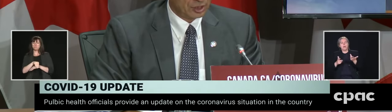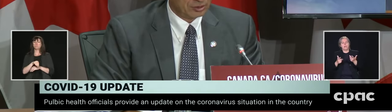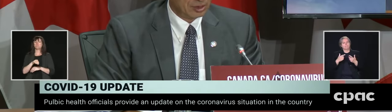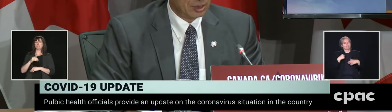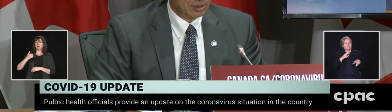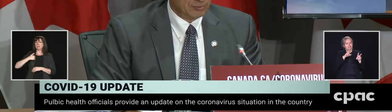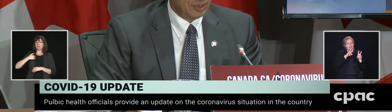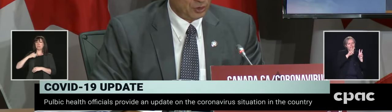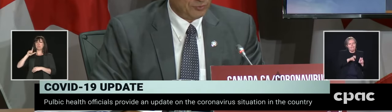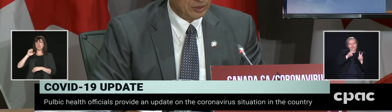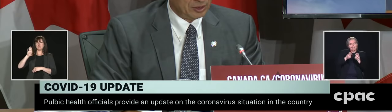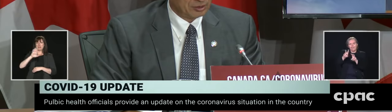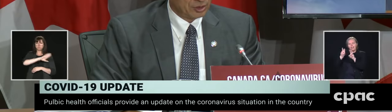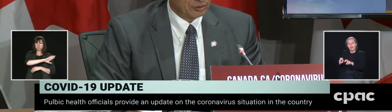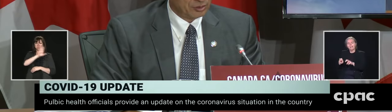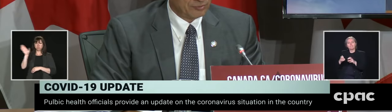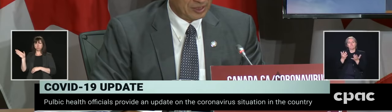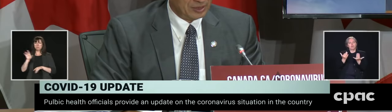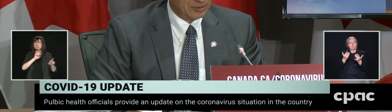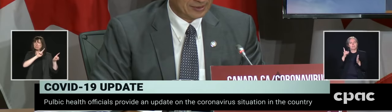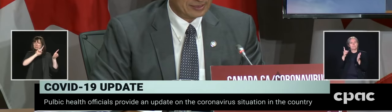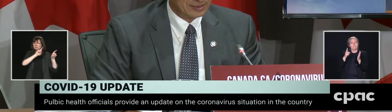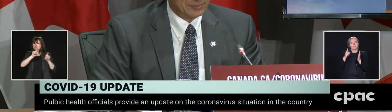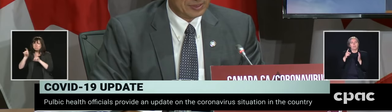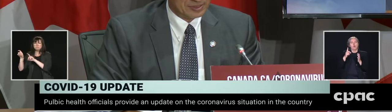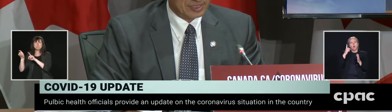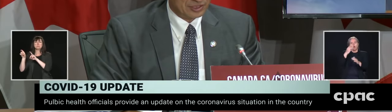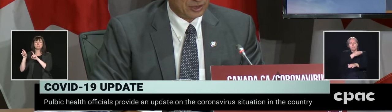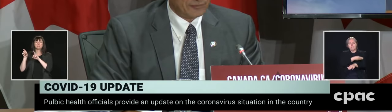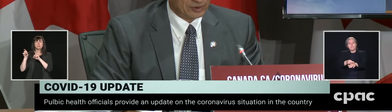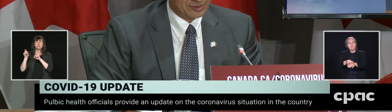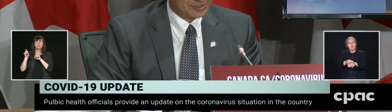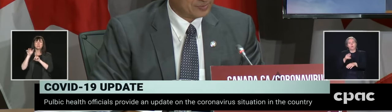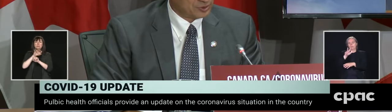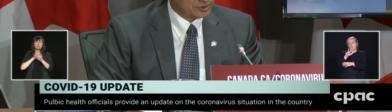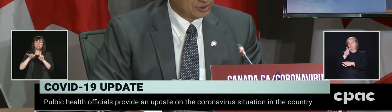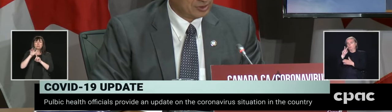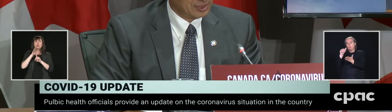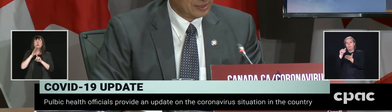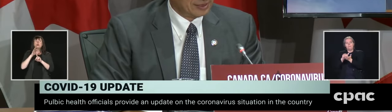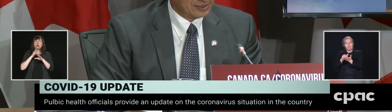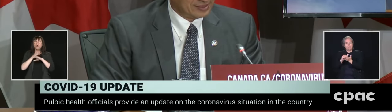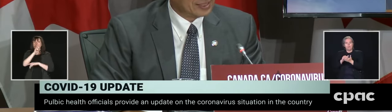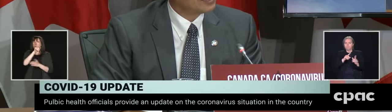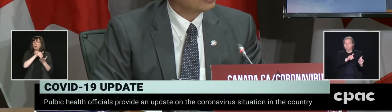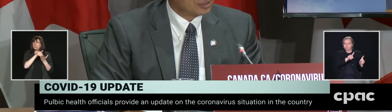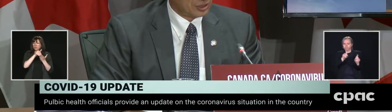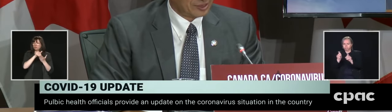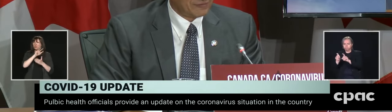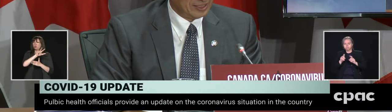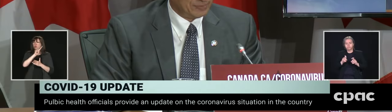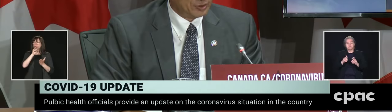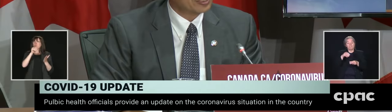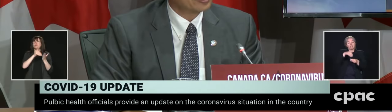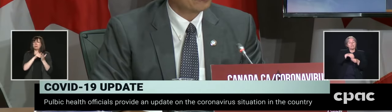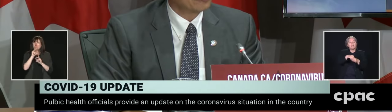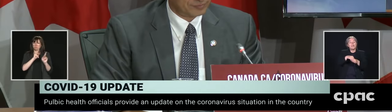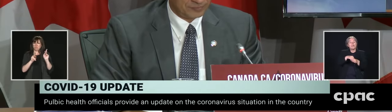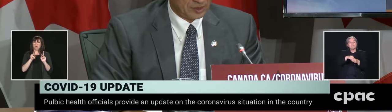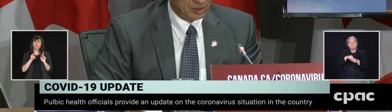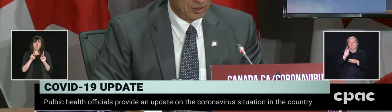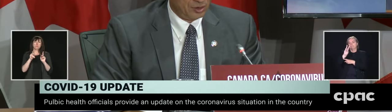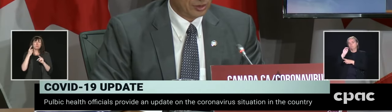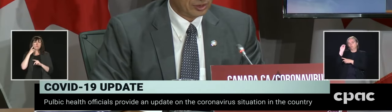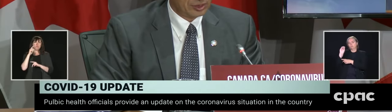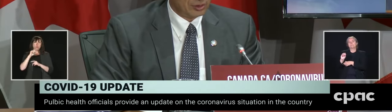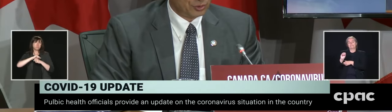,032,000 tests de dépistage et environ 6 % des tests à date se sont révélés positifs.